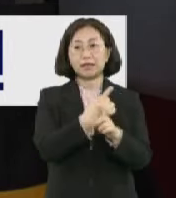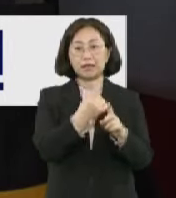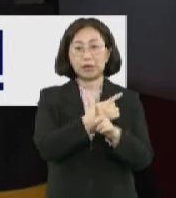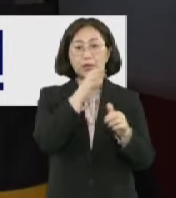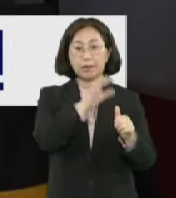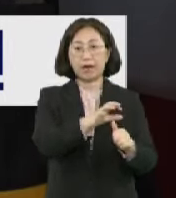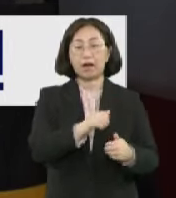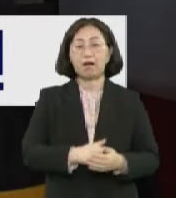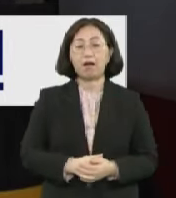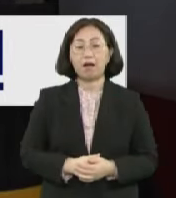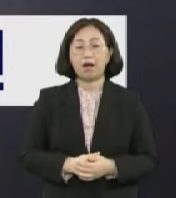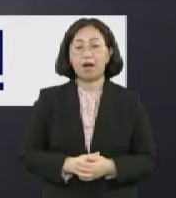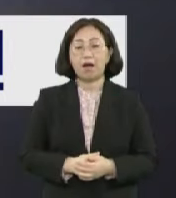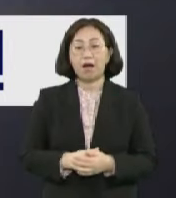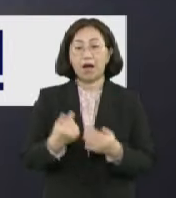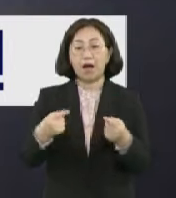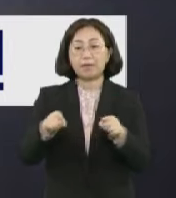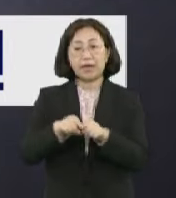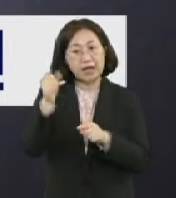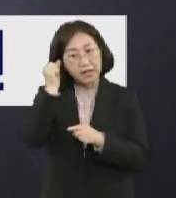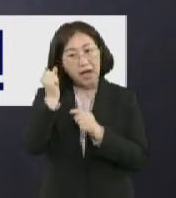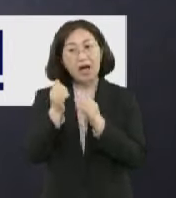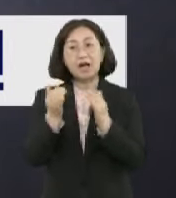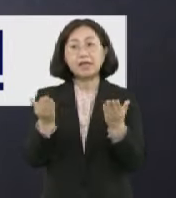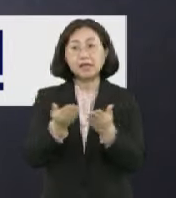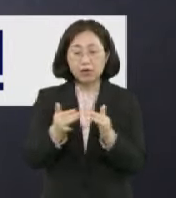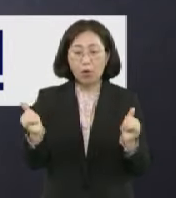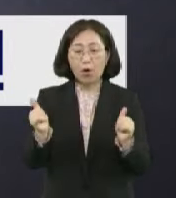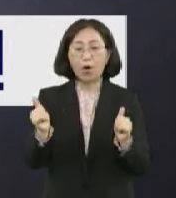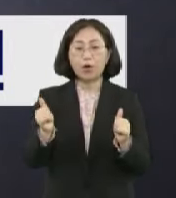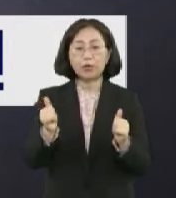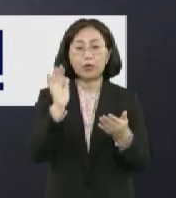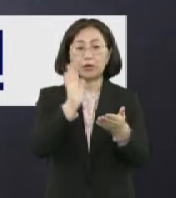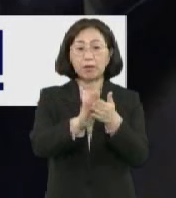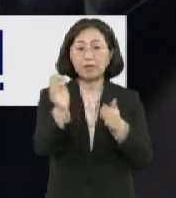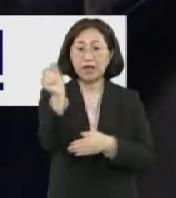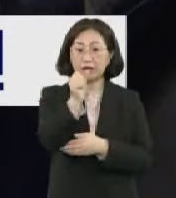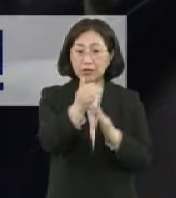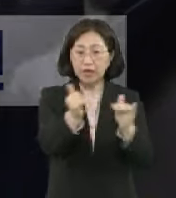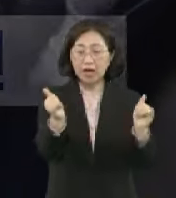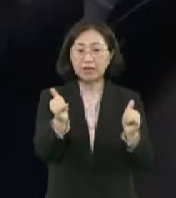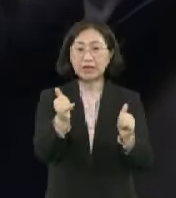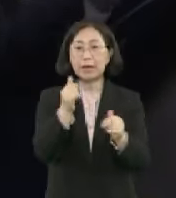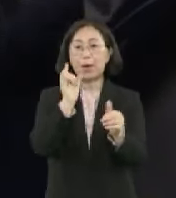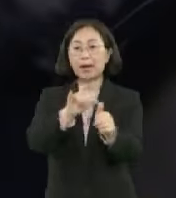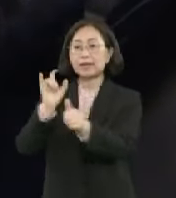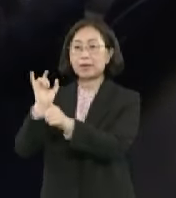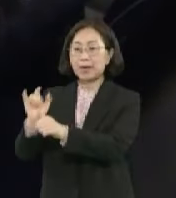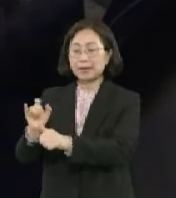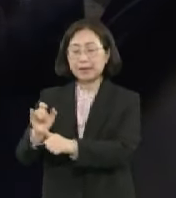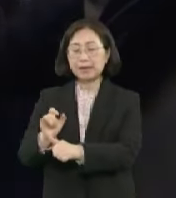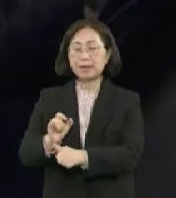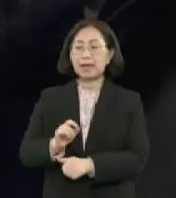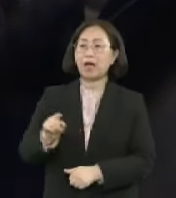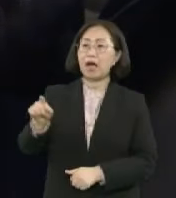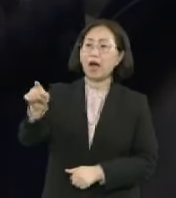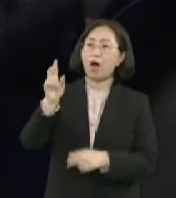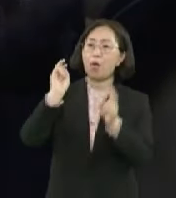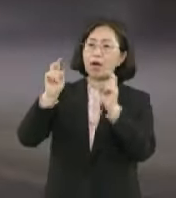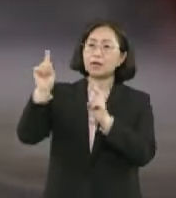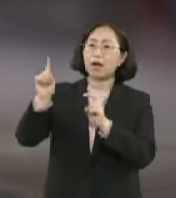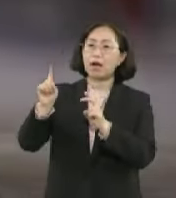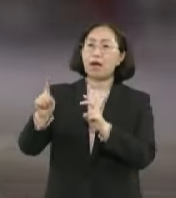동료뿐 아니라 자신의 버스를 뒤이어 몬 기사까지 추가로 확진된 상황에서 A씨는 회사의 안일한 대처가 화날